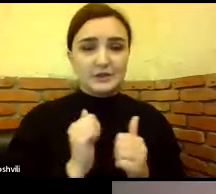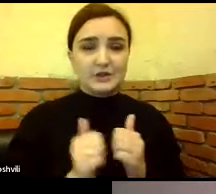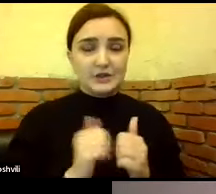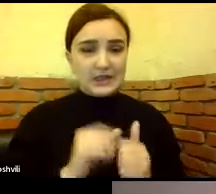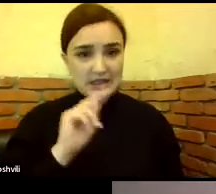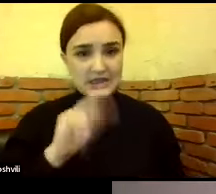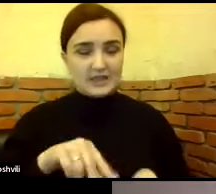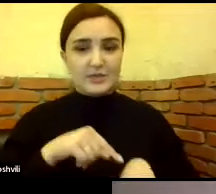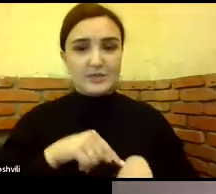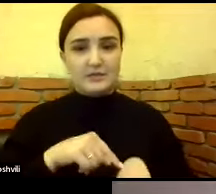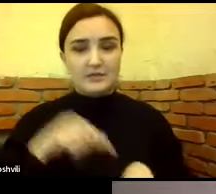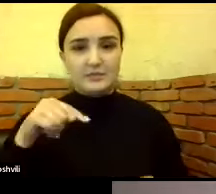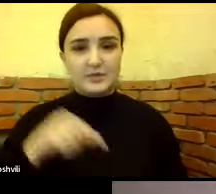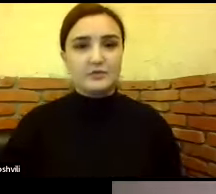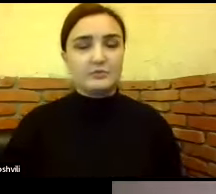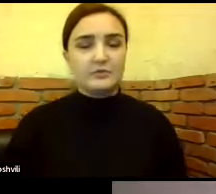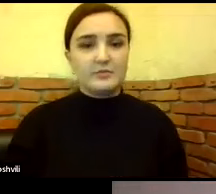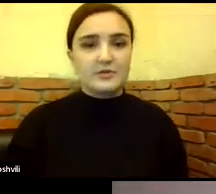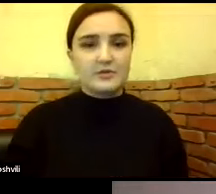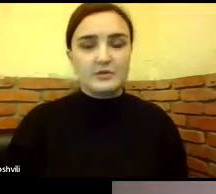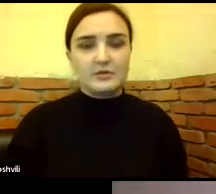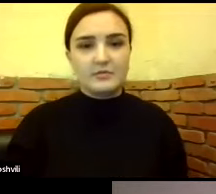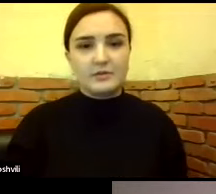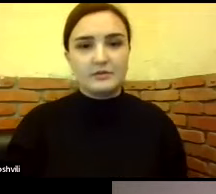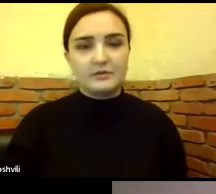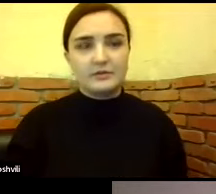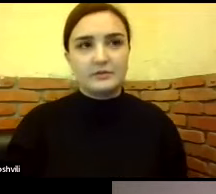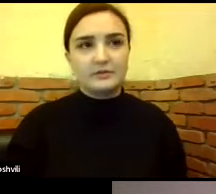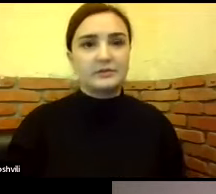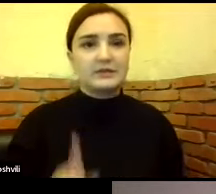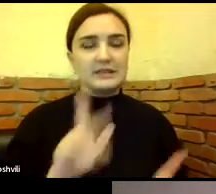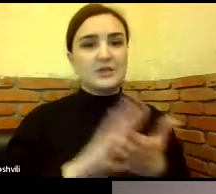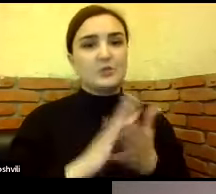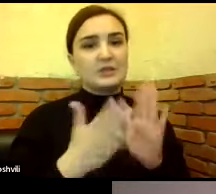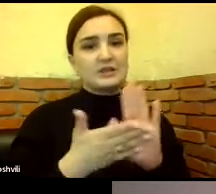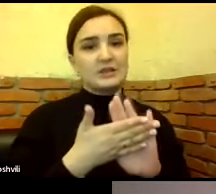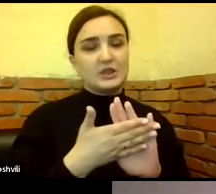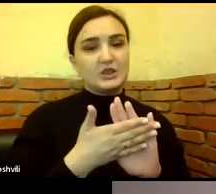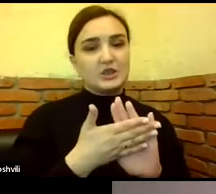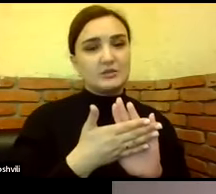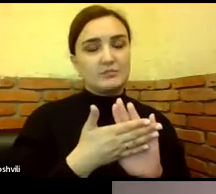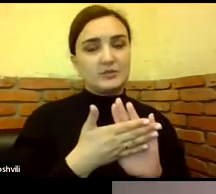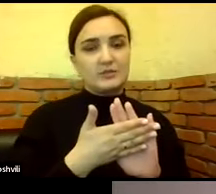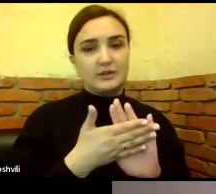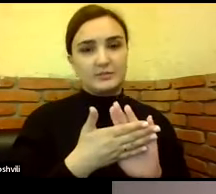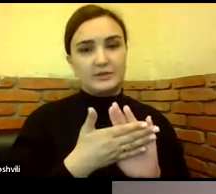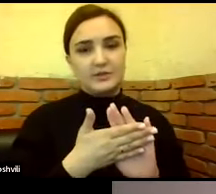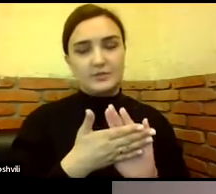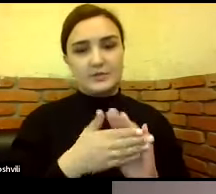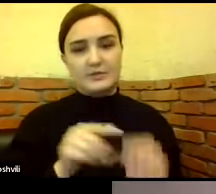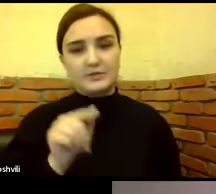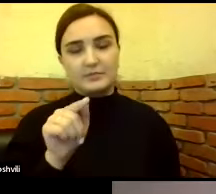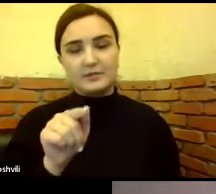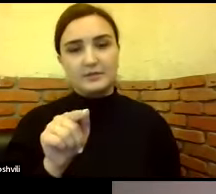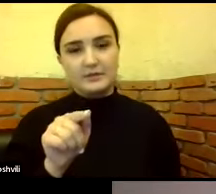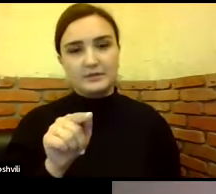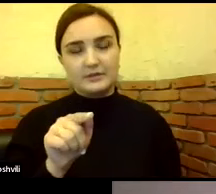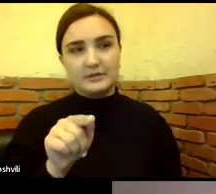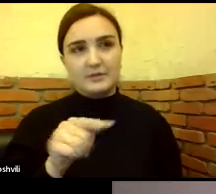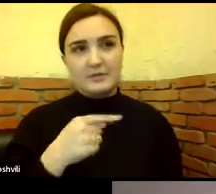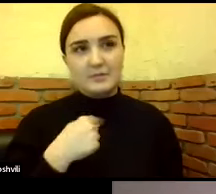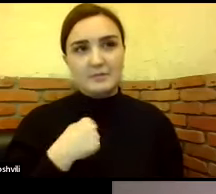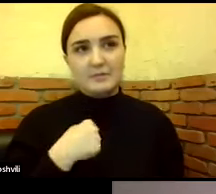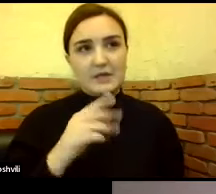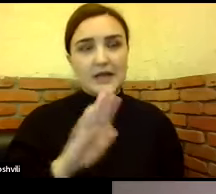გრძნობა იმასთან დაკავშირებით, რომ რაღაც კონკრეტულ სიტუაციაში ვერ ახერხებენ რომ დაეხმარონ ამ ადამიანებს რა. და მე არა